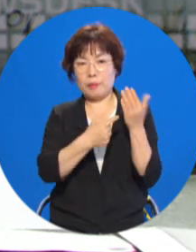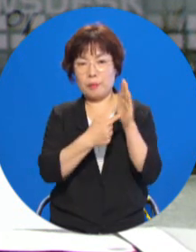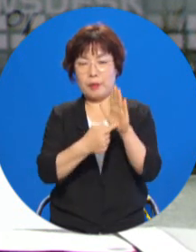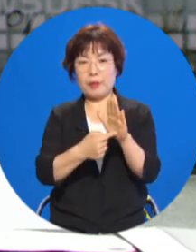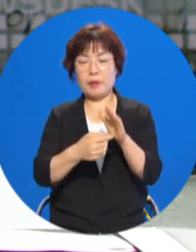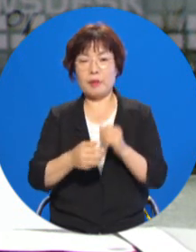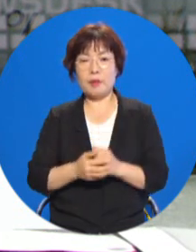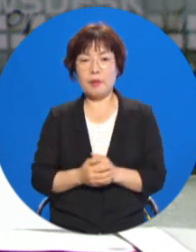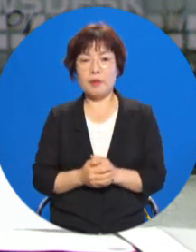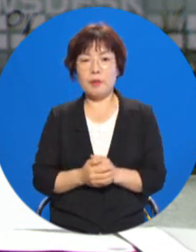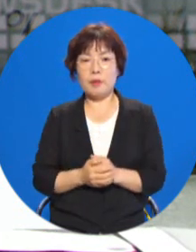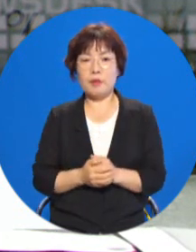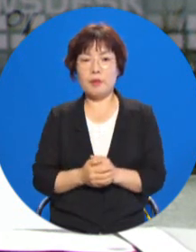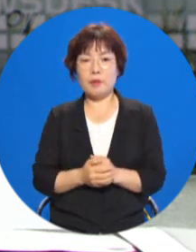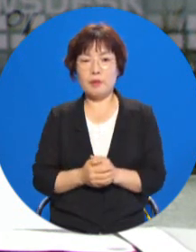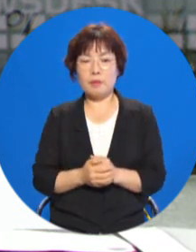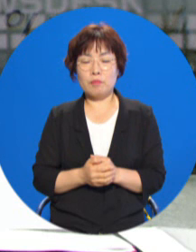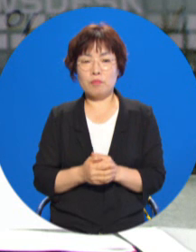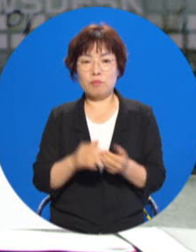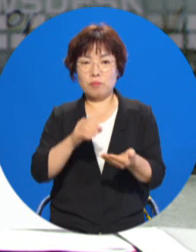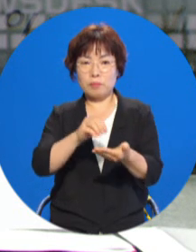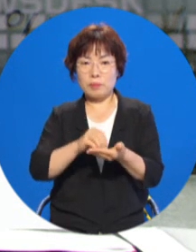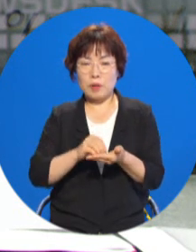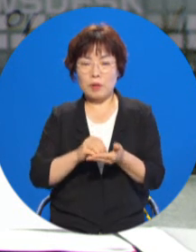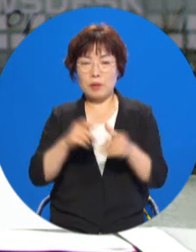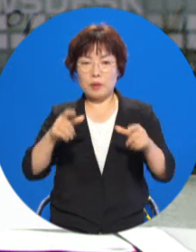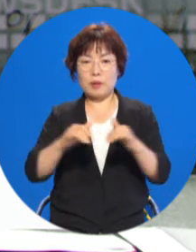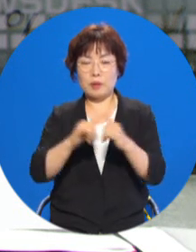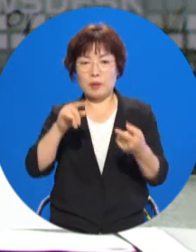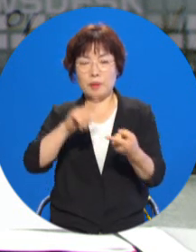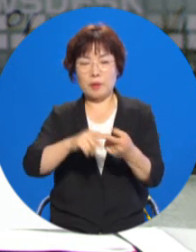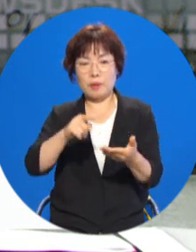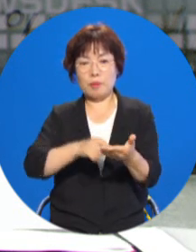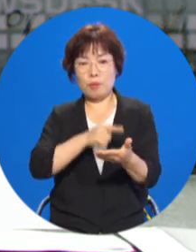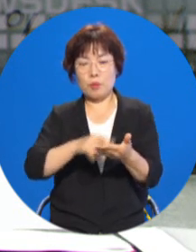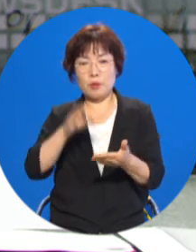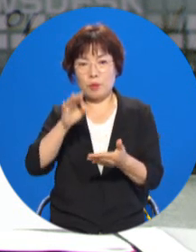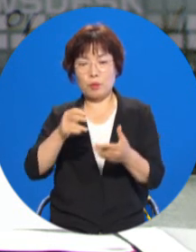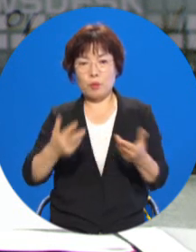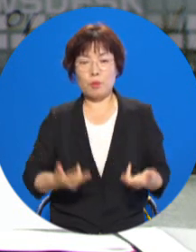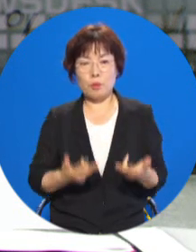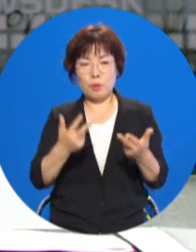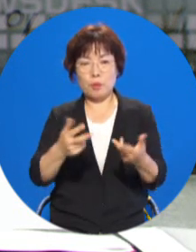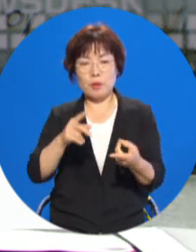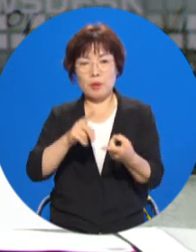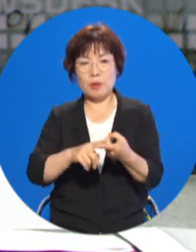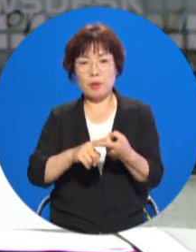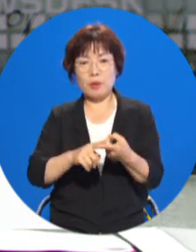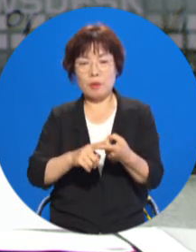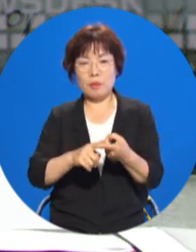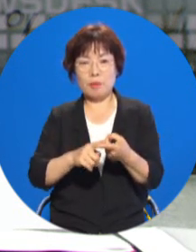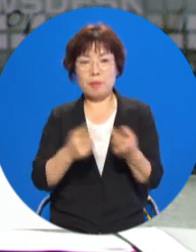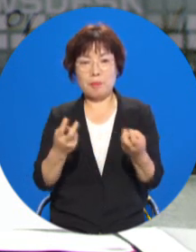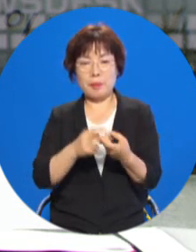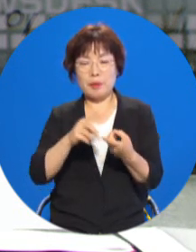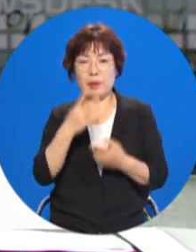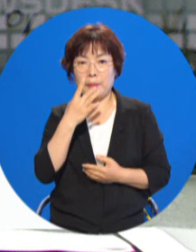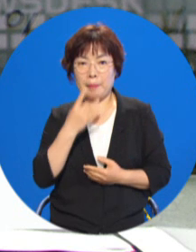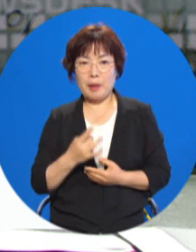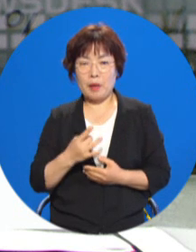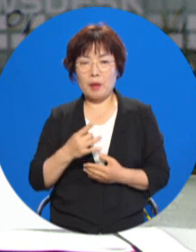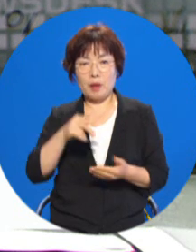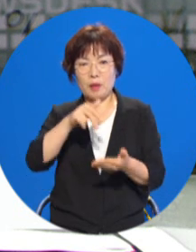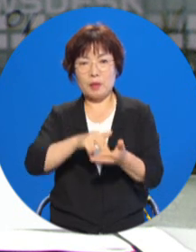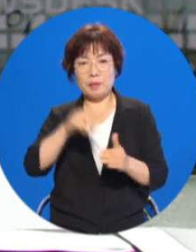발표했습니다. 이 안에는 주민들에 대한 보상이나 지역사회 공헌 사업은 대책에서 빠졌는데요. 이에 대해서는